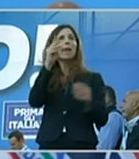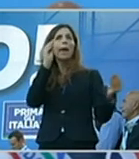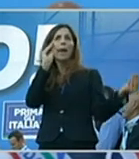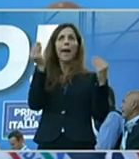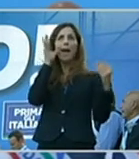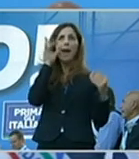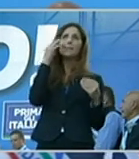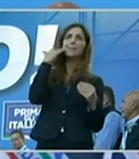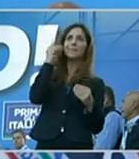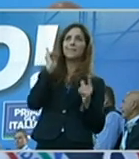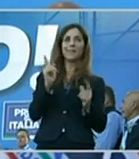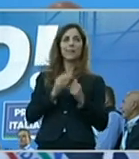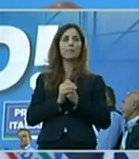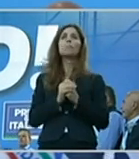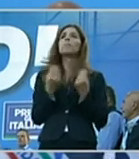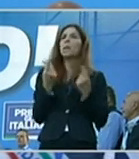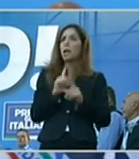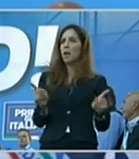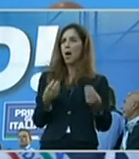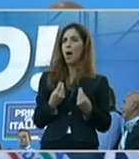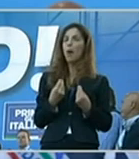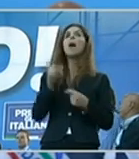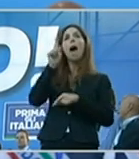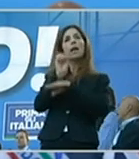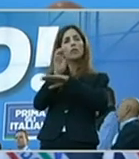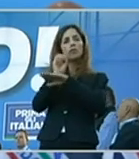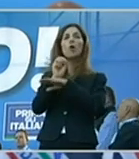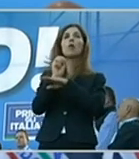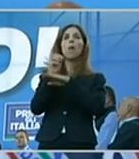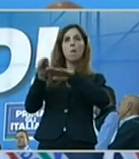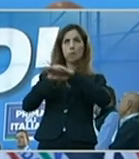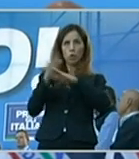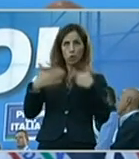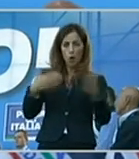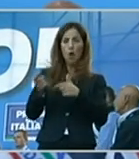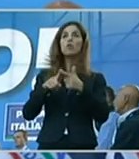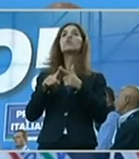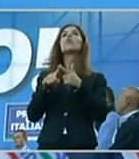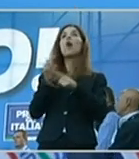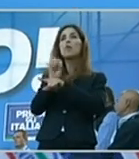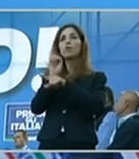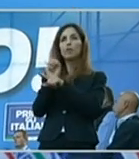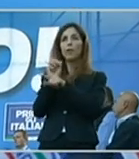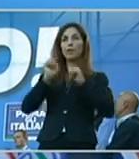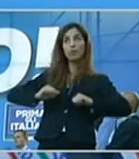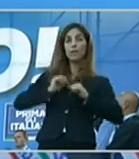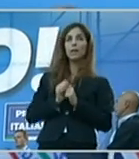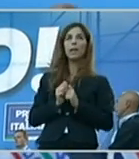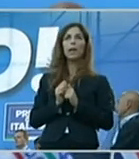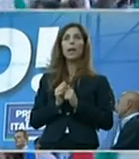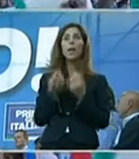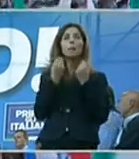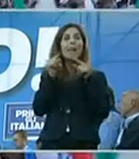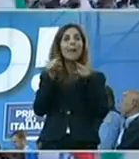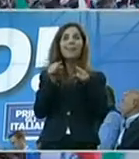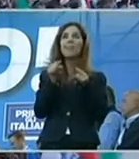nostri ragazzi, con nozioni di pronto soccorso, di protezione civile, perché lì non ci sono